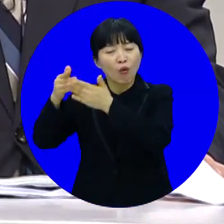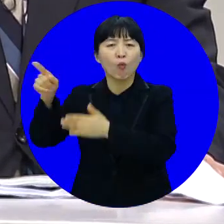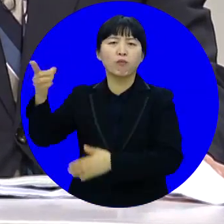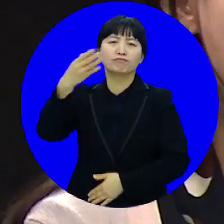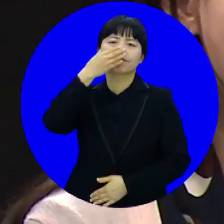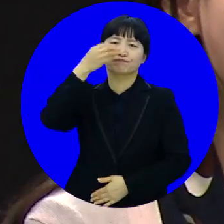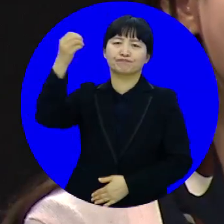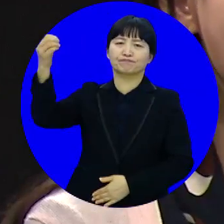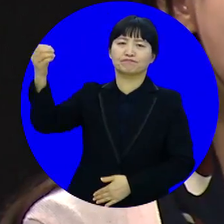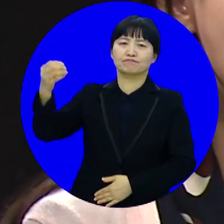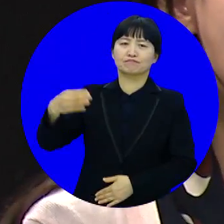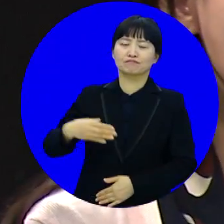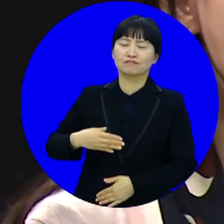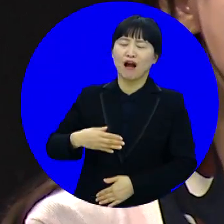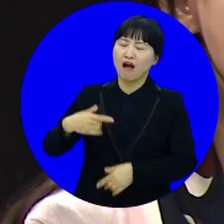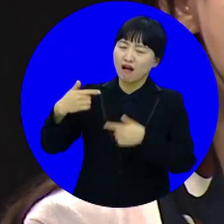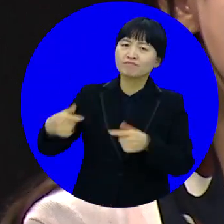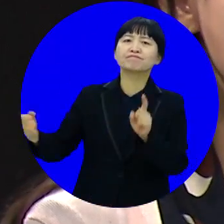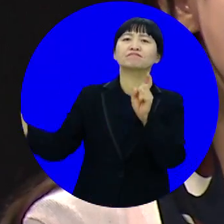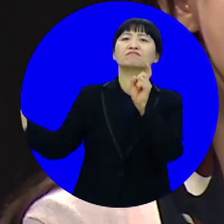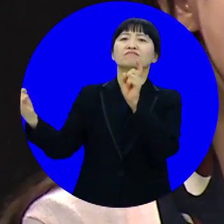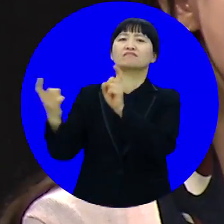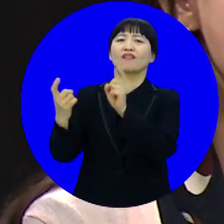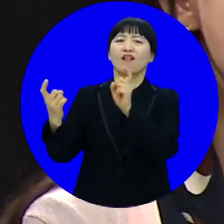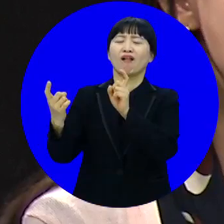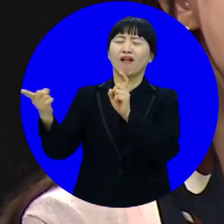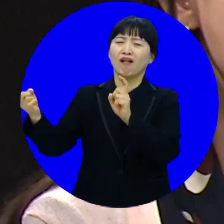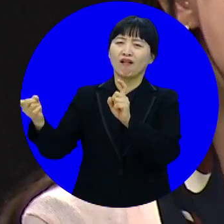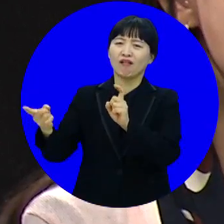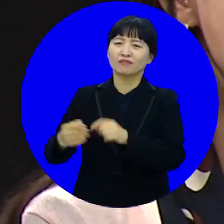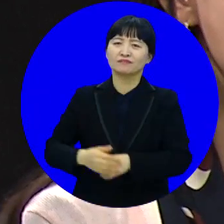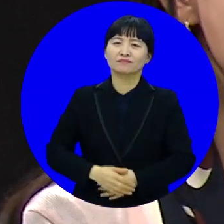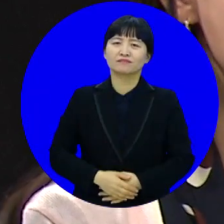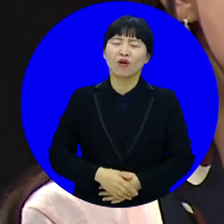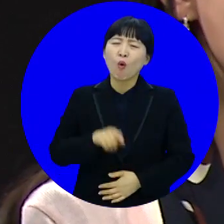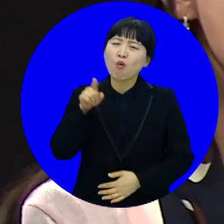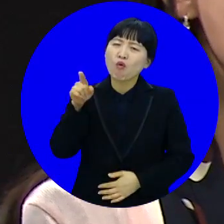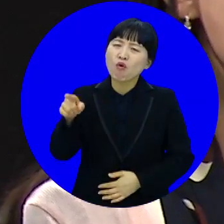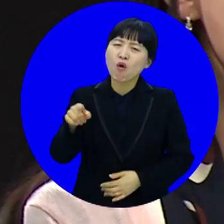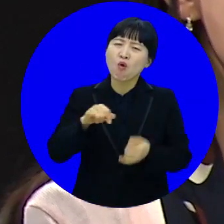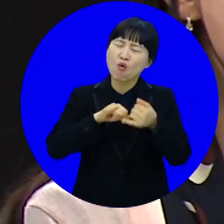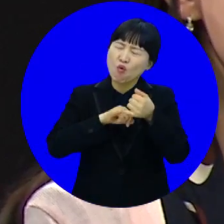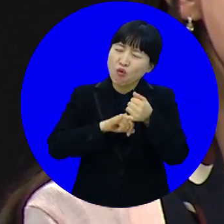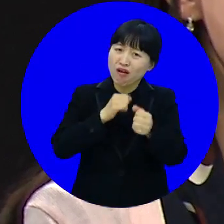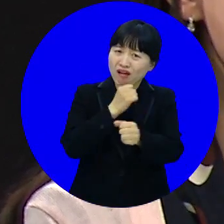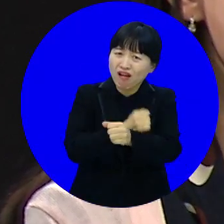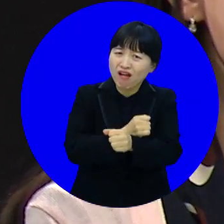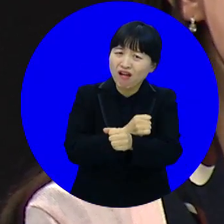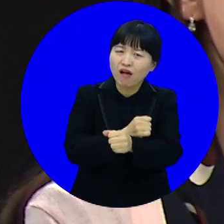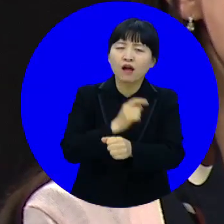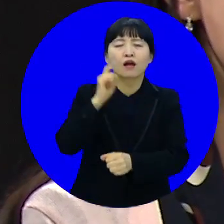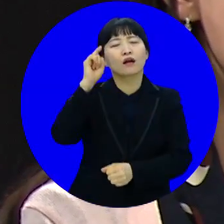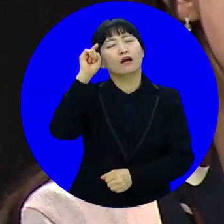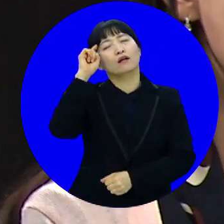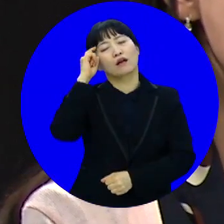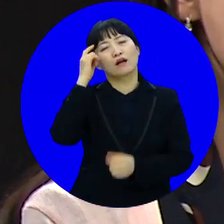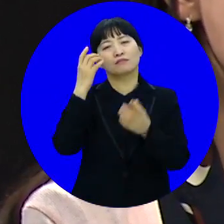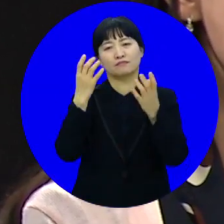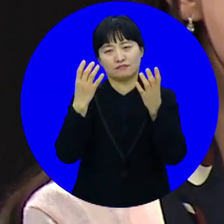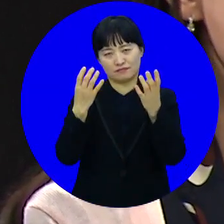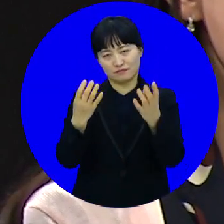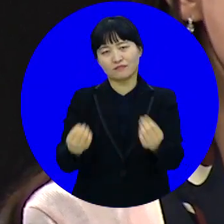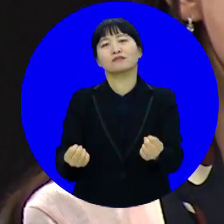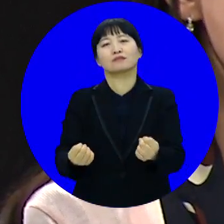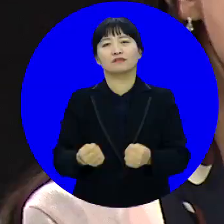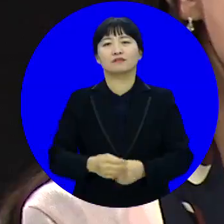할 때 제 의견들을 얘기를 하면 그냥 무시해버리고 사사건건 시비를 거니까 이걸 꼭 해야 되나 그런 생각이 굉장히